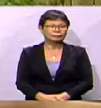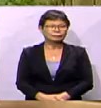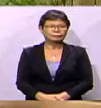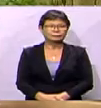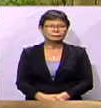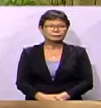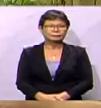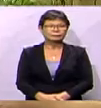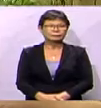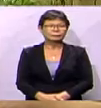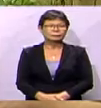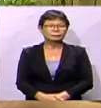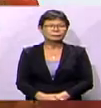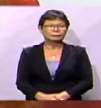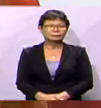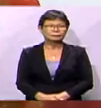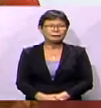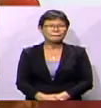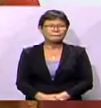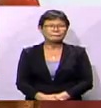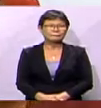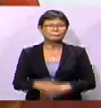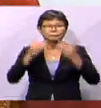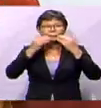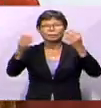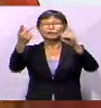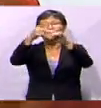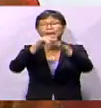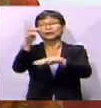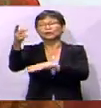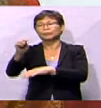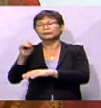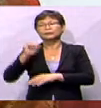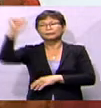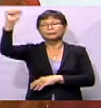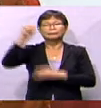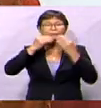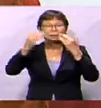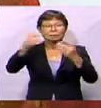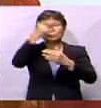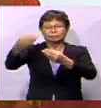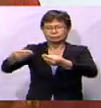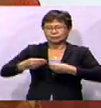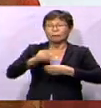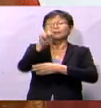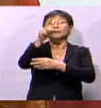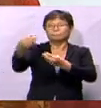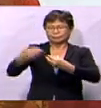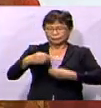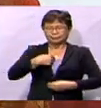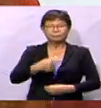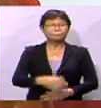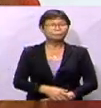lah, tolong-tolong di rumah punya lah. Terima kasih kepada Ketua Menteri Sabah. Sebab beri begini, sebab saya